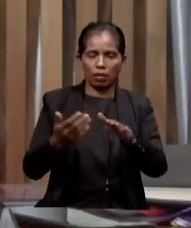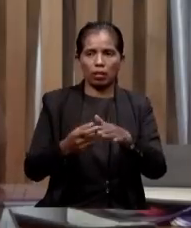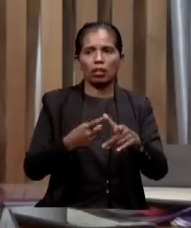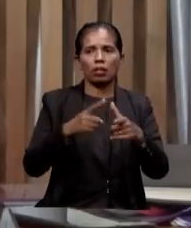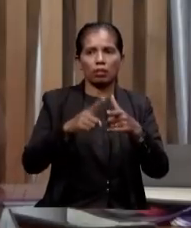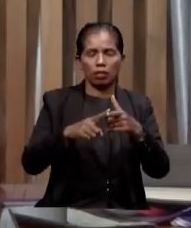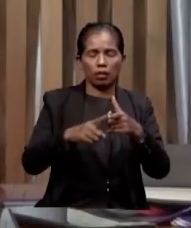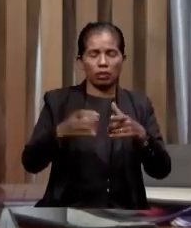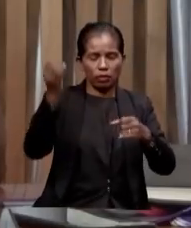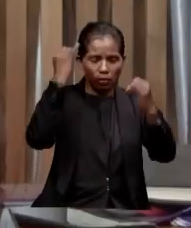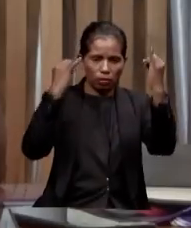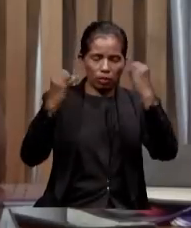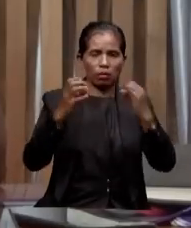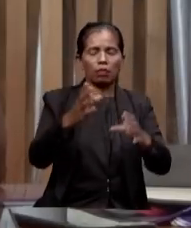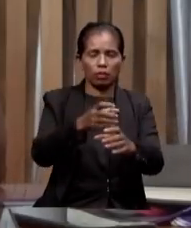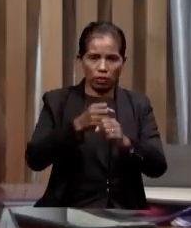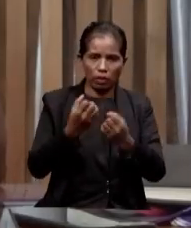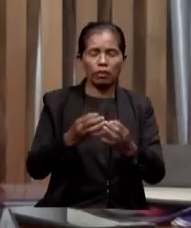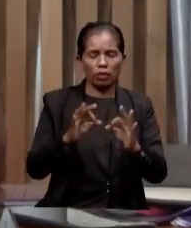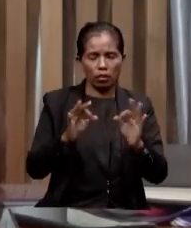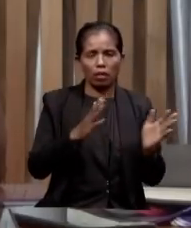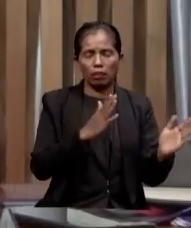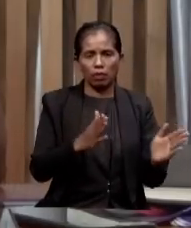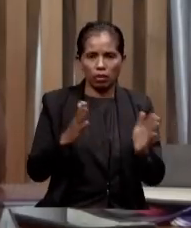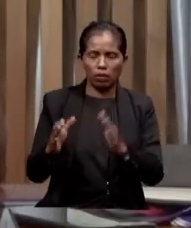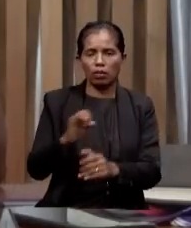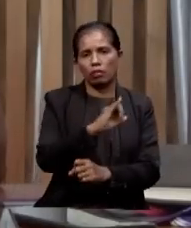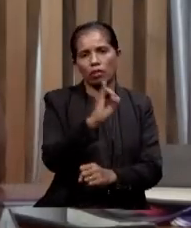informação recolhida se iha processo de investigação